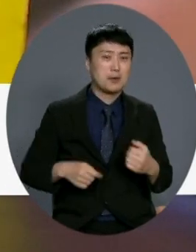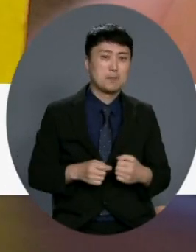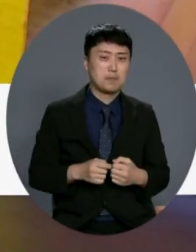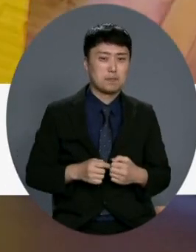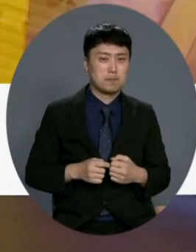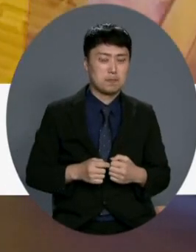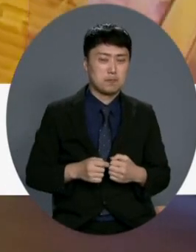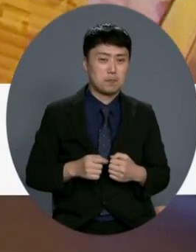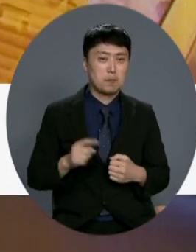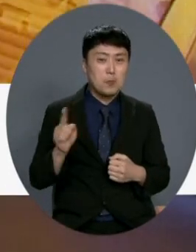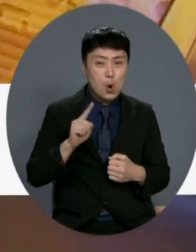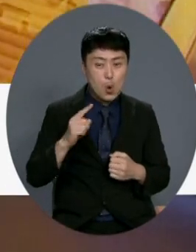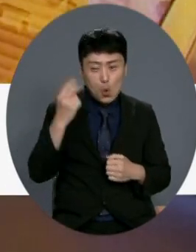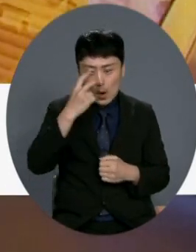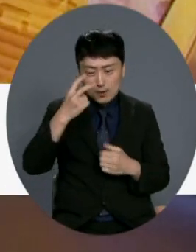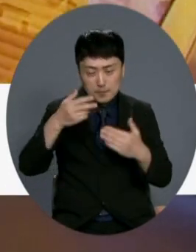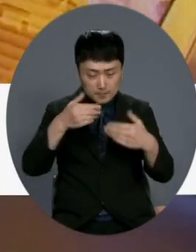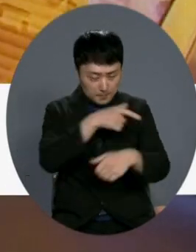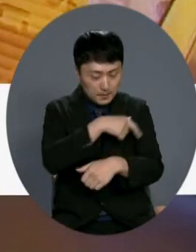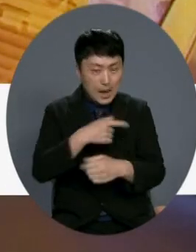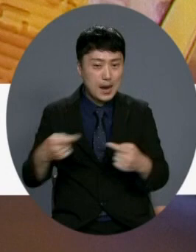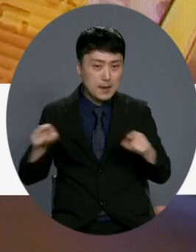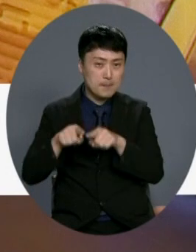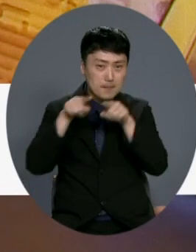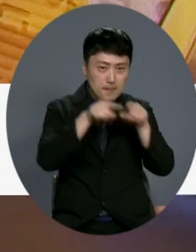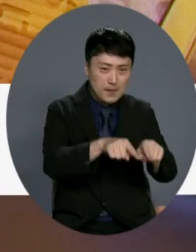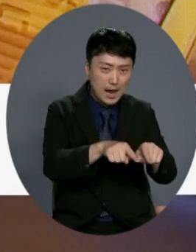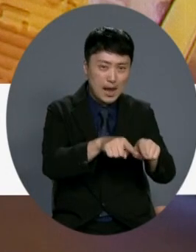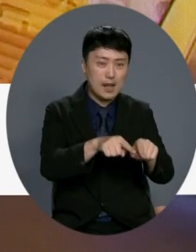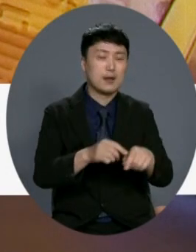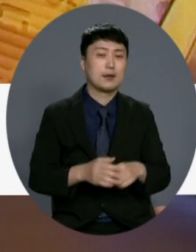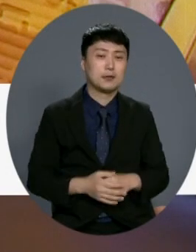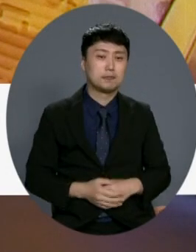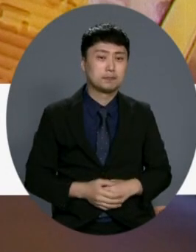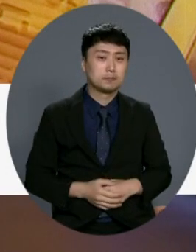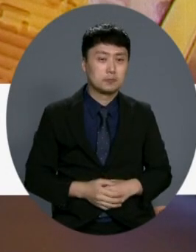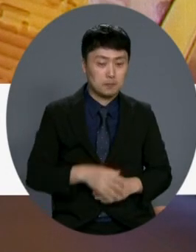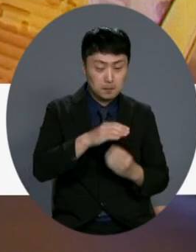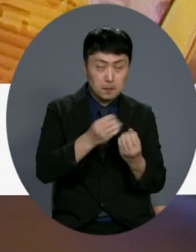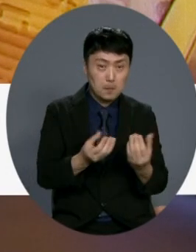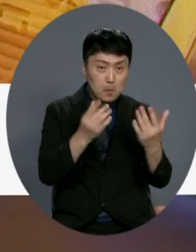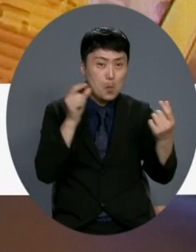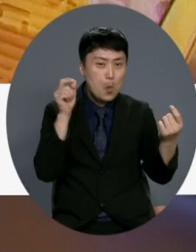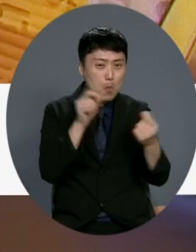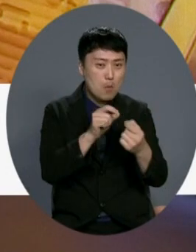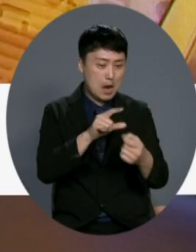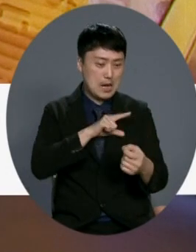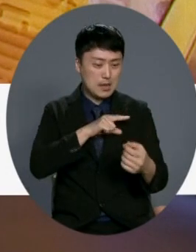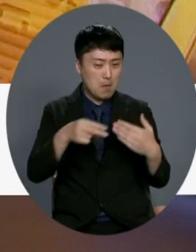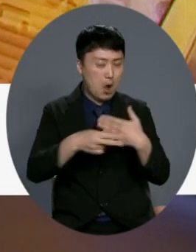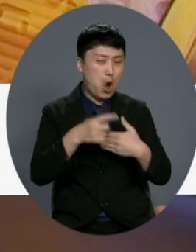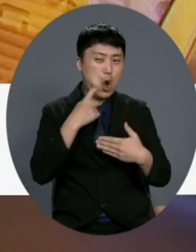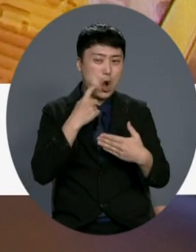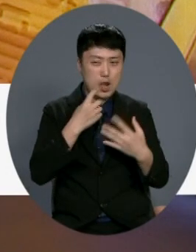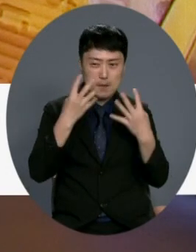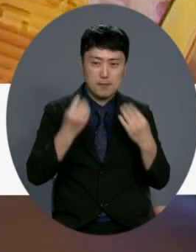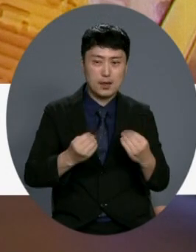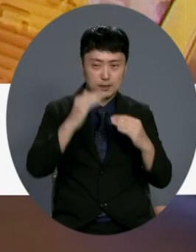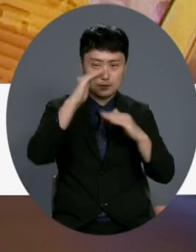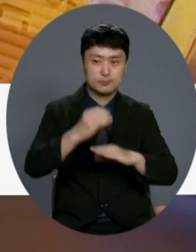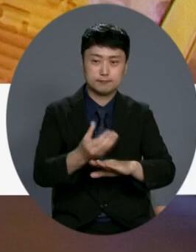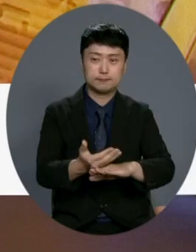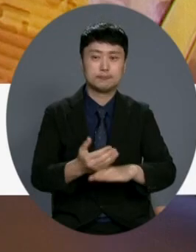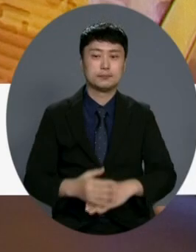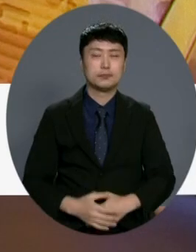어떨지 단속반과 함께 동행해봤습니다. 아니나 다를까 대목을 앞둔 원산지 속이기 여전했습니다. 변예주